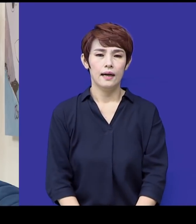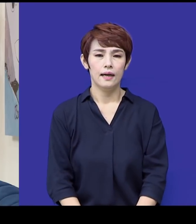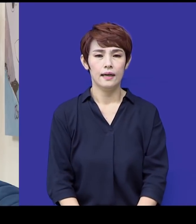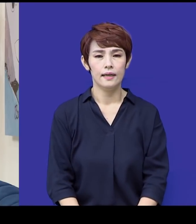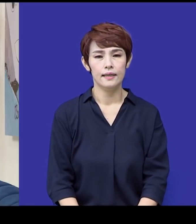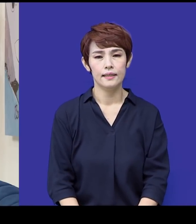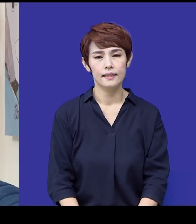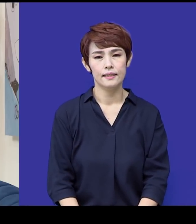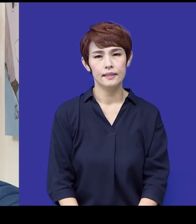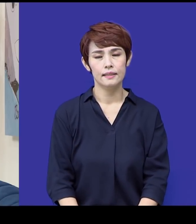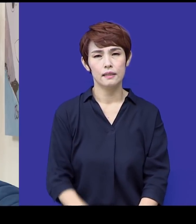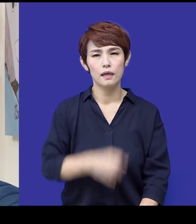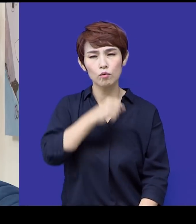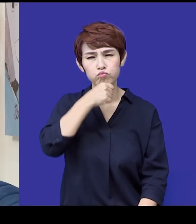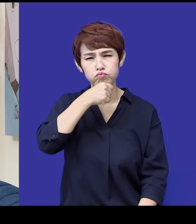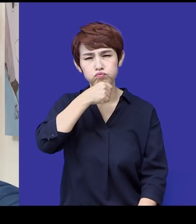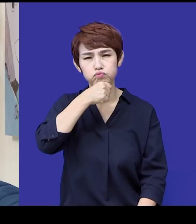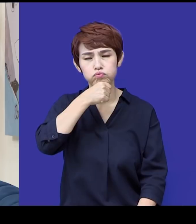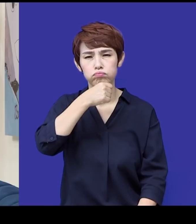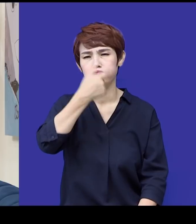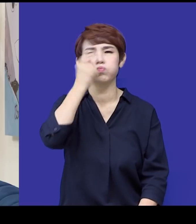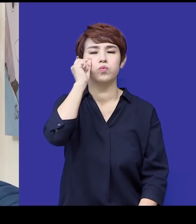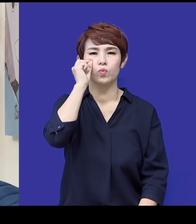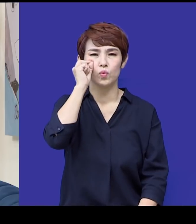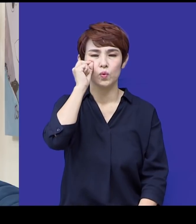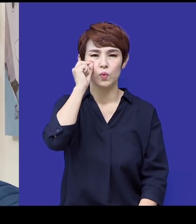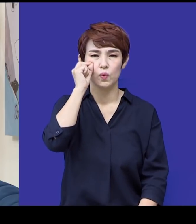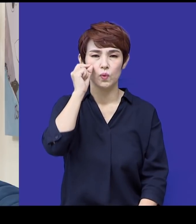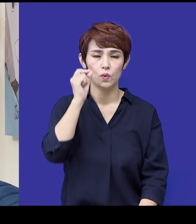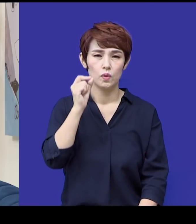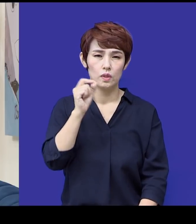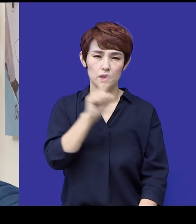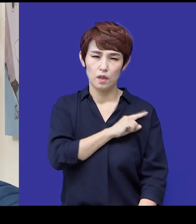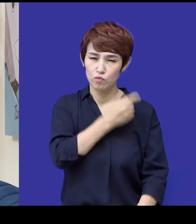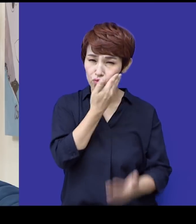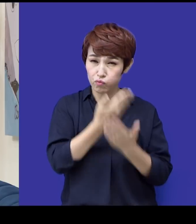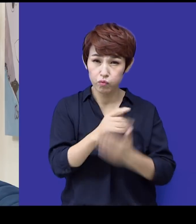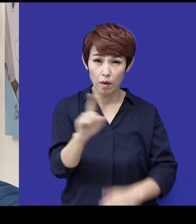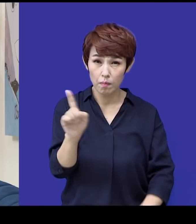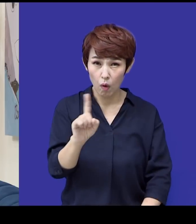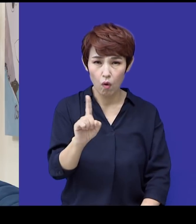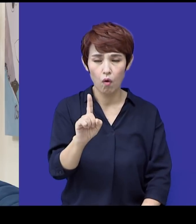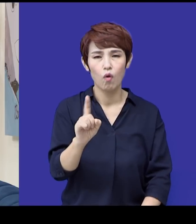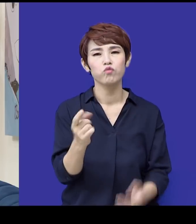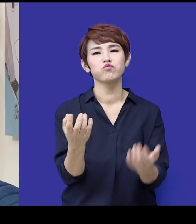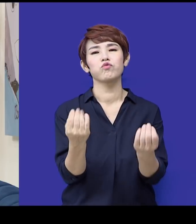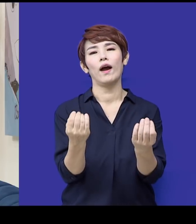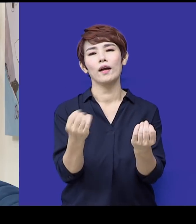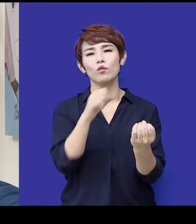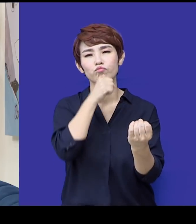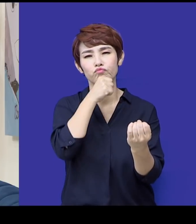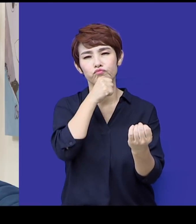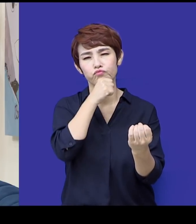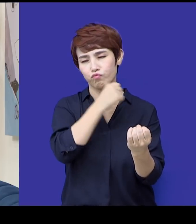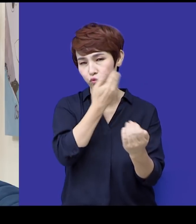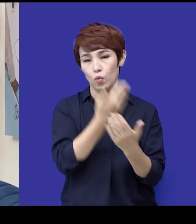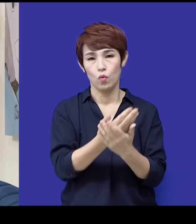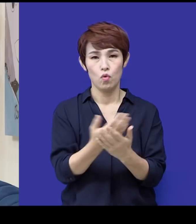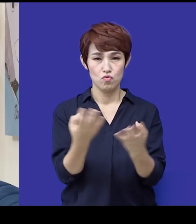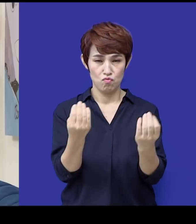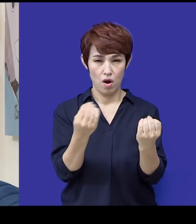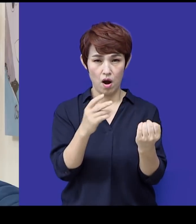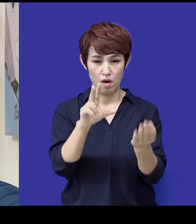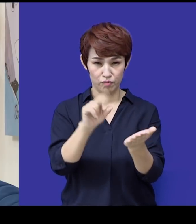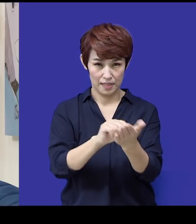그 선에서 좀 떨어져요. 네. 근데 이제 가장 중요한 게 수학이 지금도 그렇고 그때도 그렇고 수학 문제